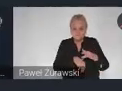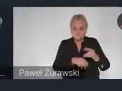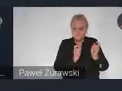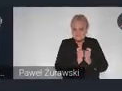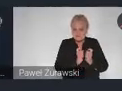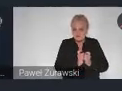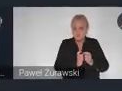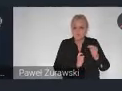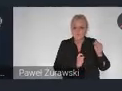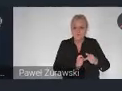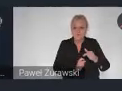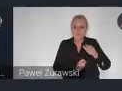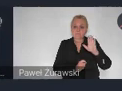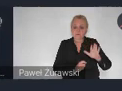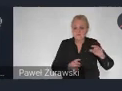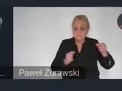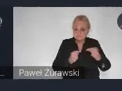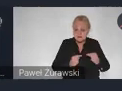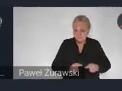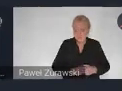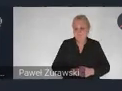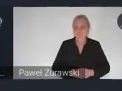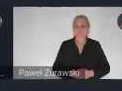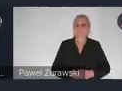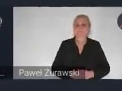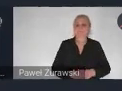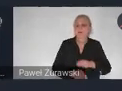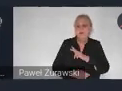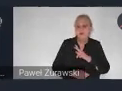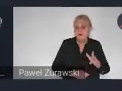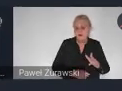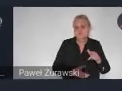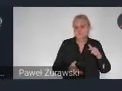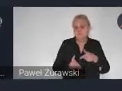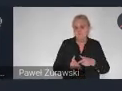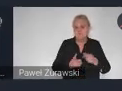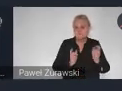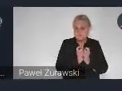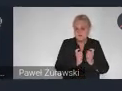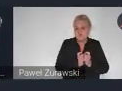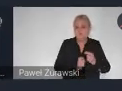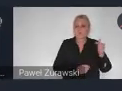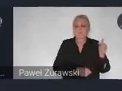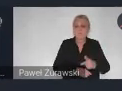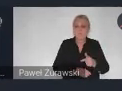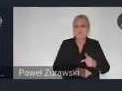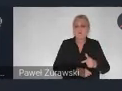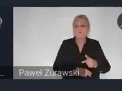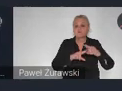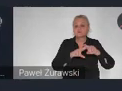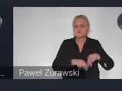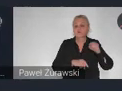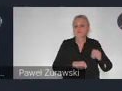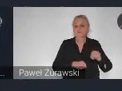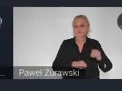wskaźników powinien mieć przypisany No i każdy z tych wskaźników powinien zostać